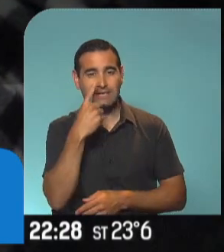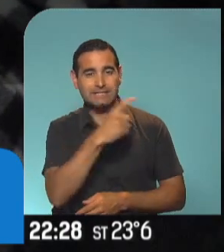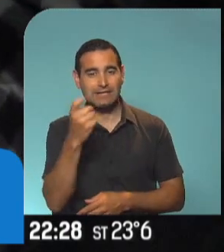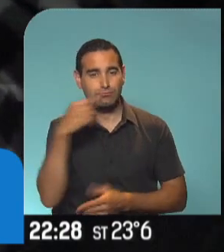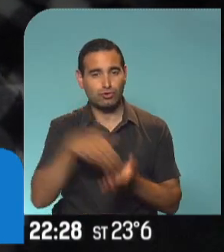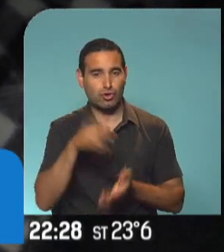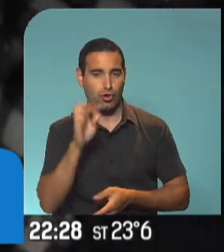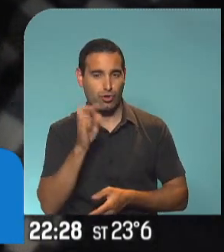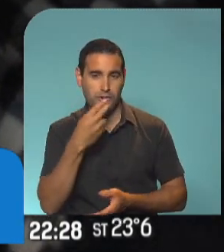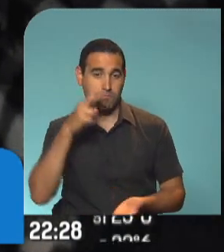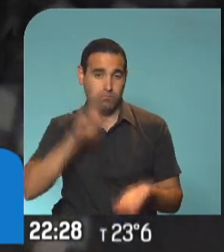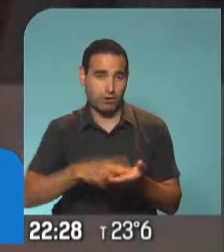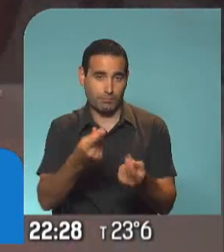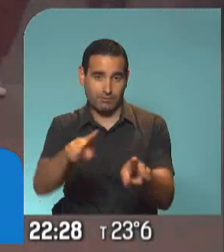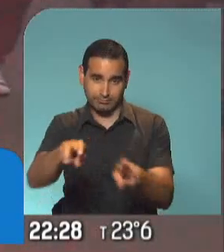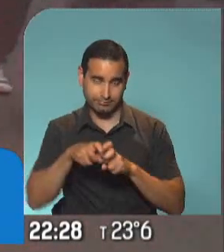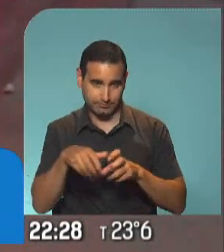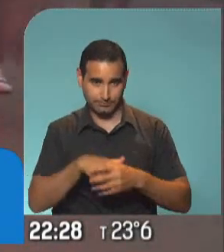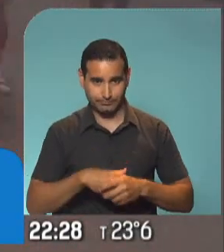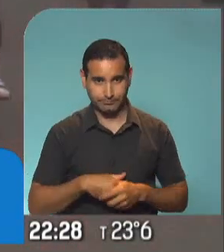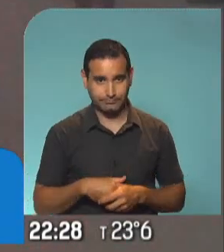qui ont été reportés, donc c'est une grosse...